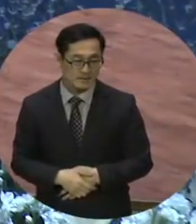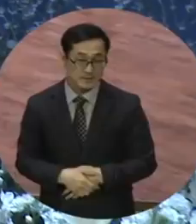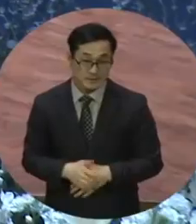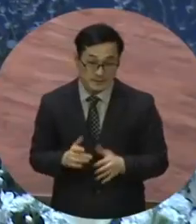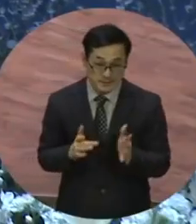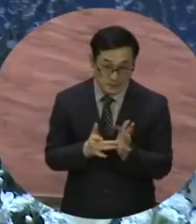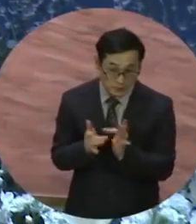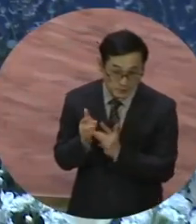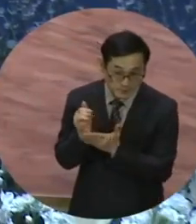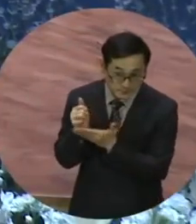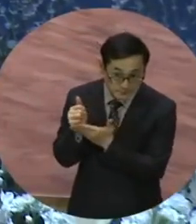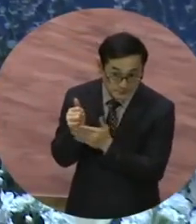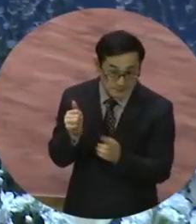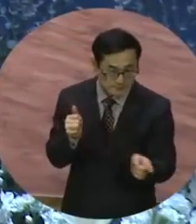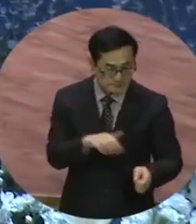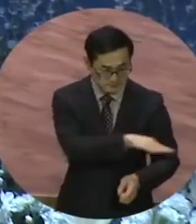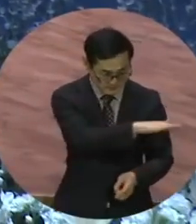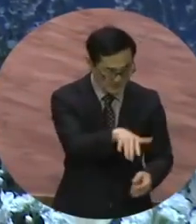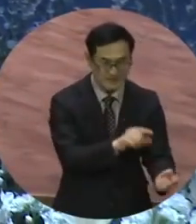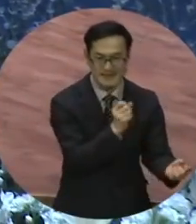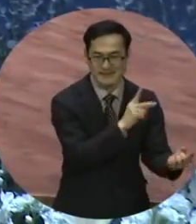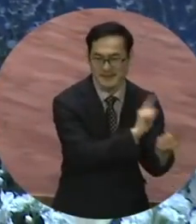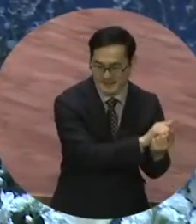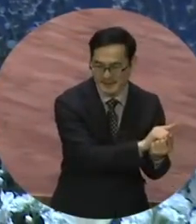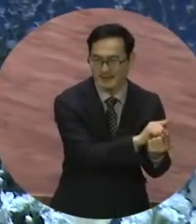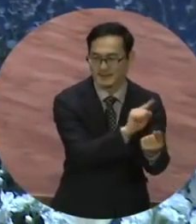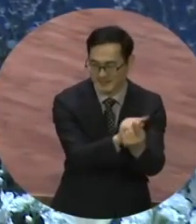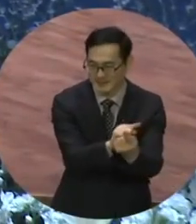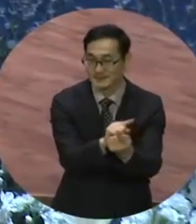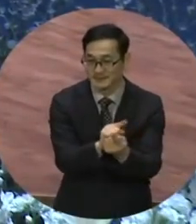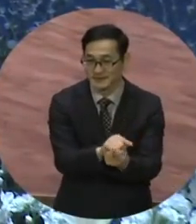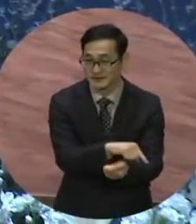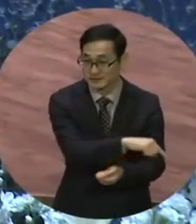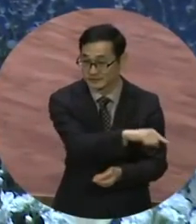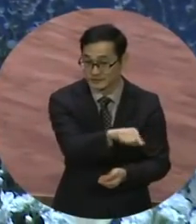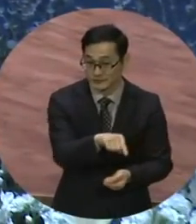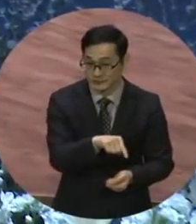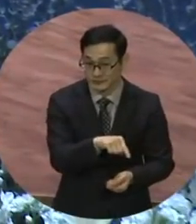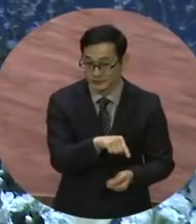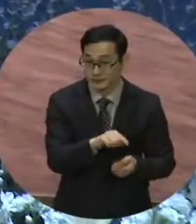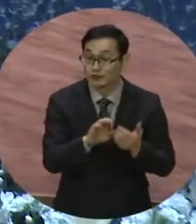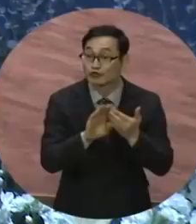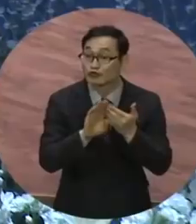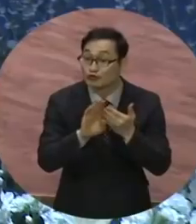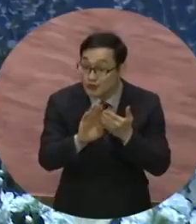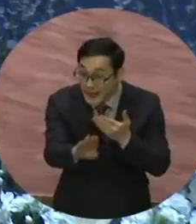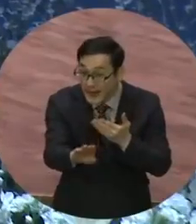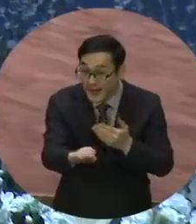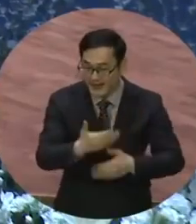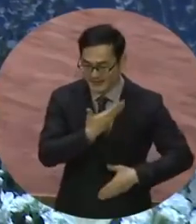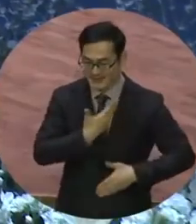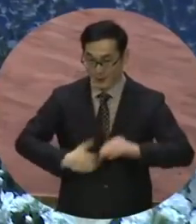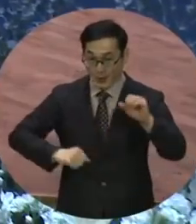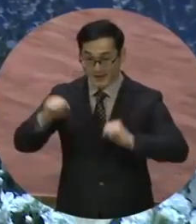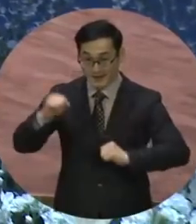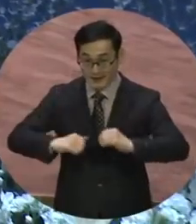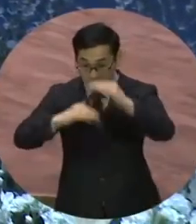예수님께서 이들을 다시 만난 이후에 이때 사도행전에 나오는 제자들의 능력 있는